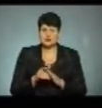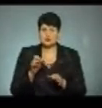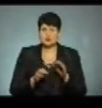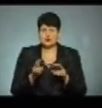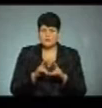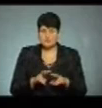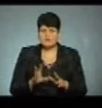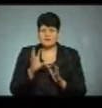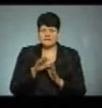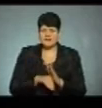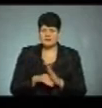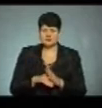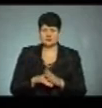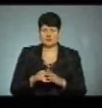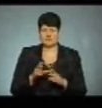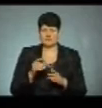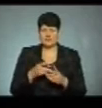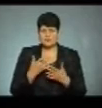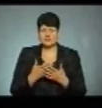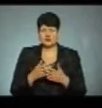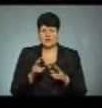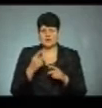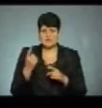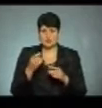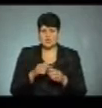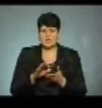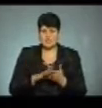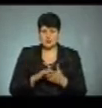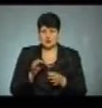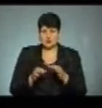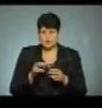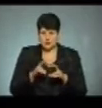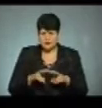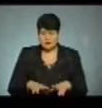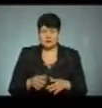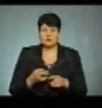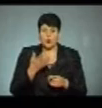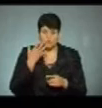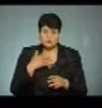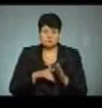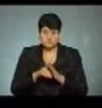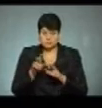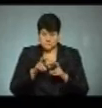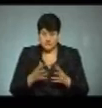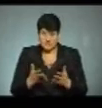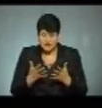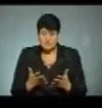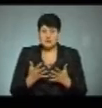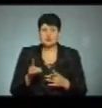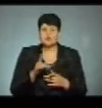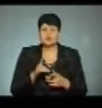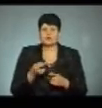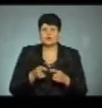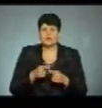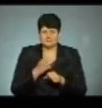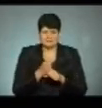розслідування та внесено відомості до єдиного реєстру досудових розслідувань. В ході проведення досудового розслідування з'ясовано, що до